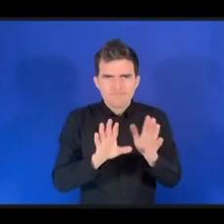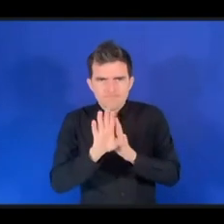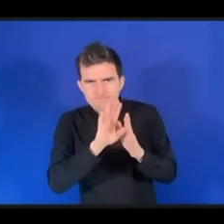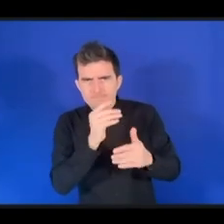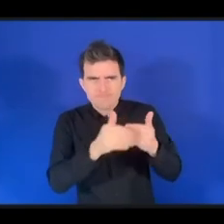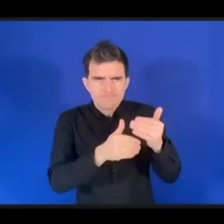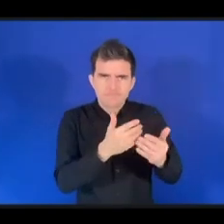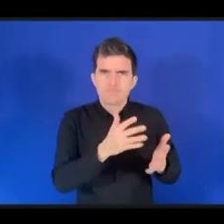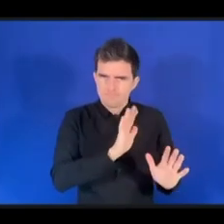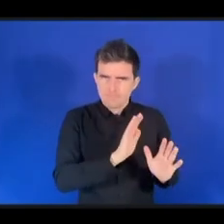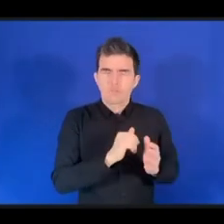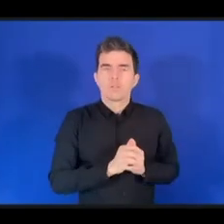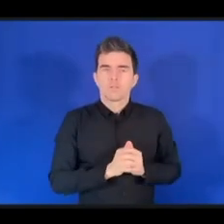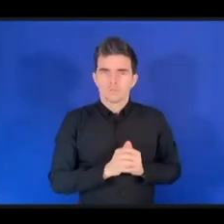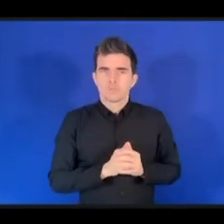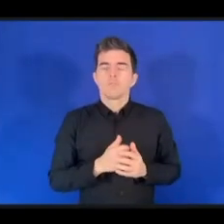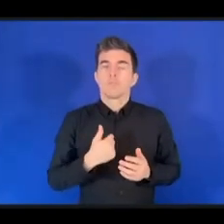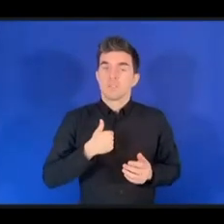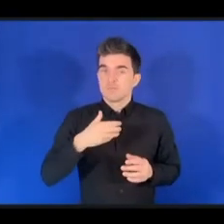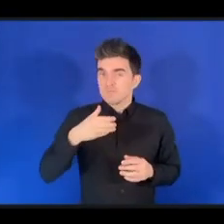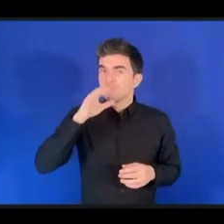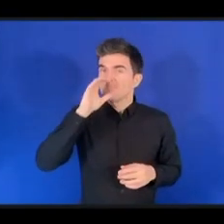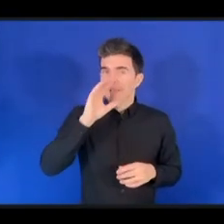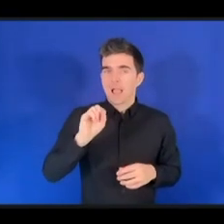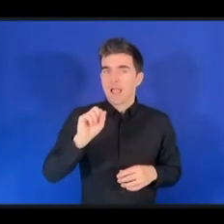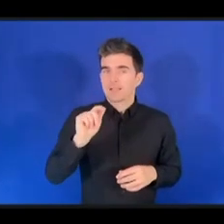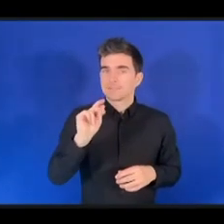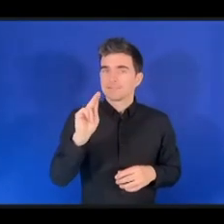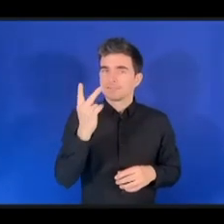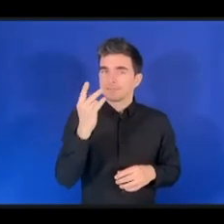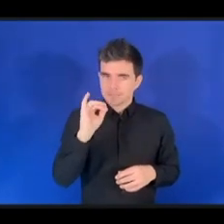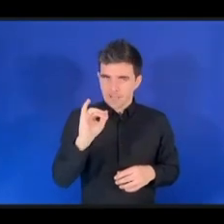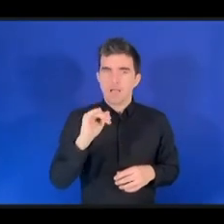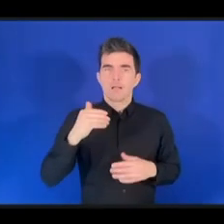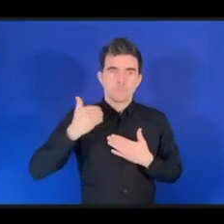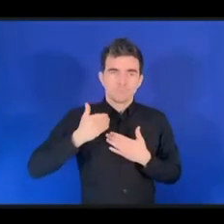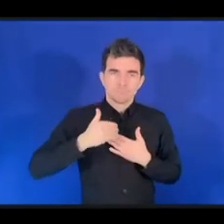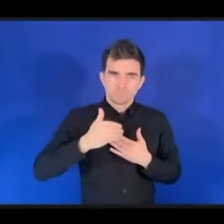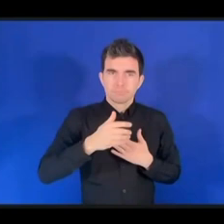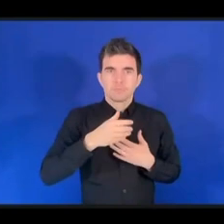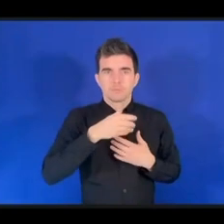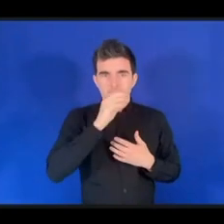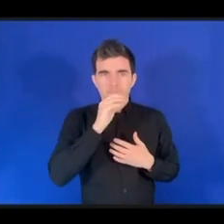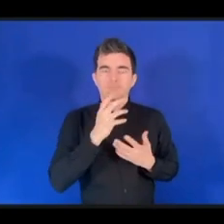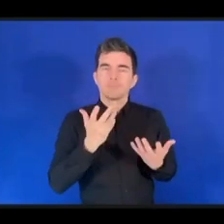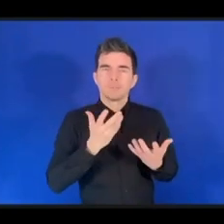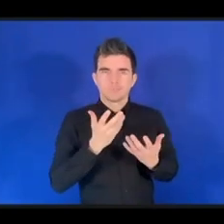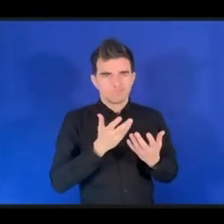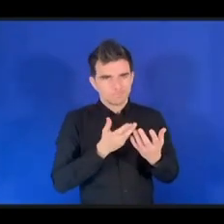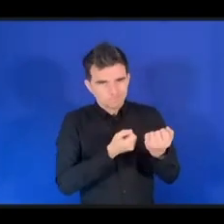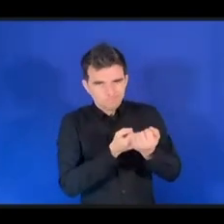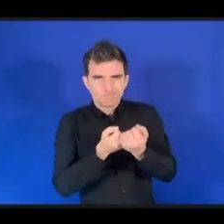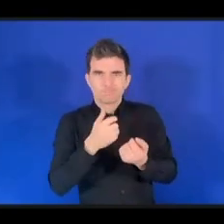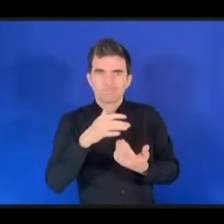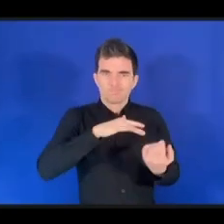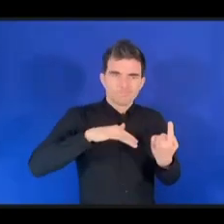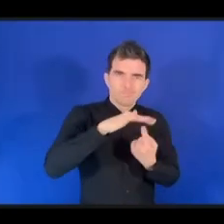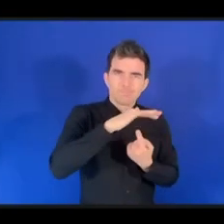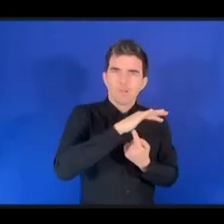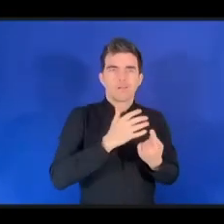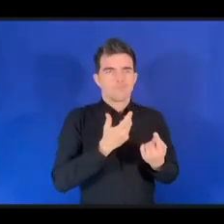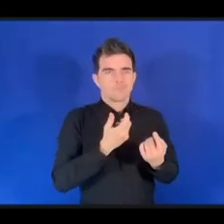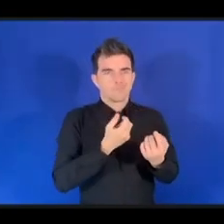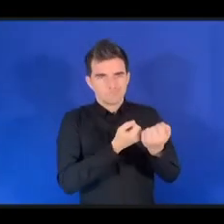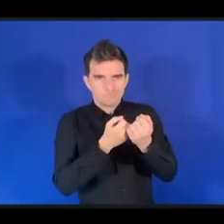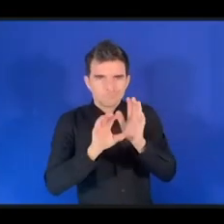peut contribuer à la réussite des nouvelles technologies et des biotechnologies donc vous buvez du